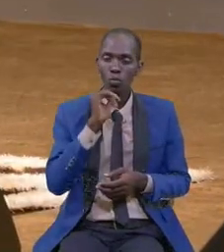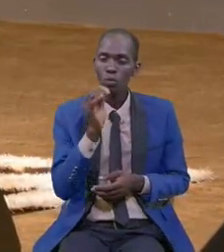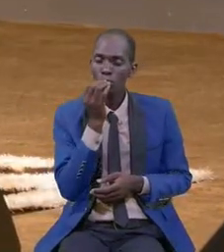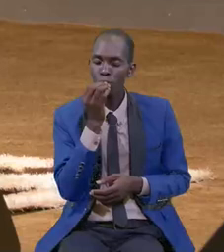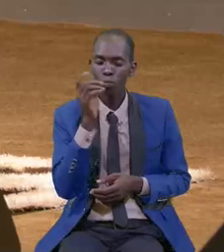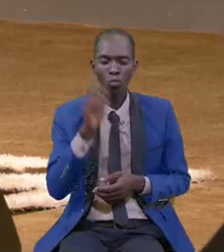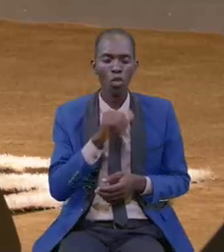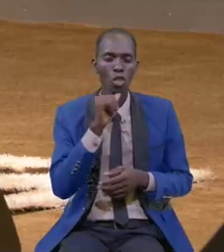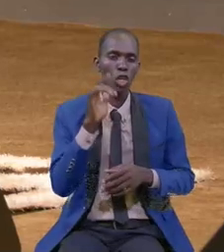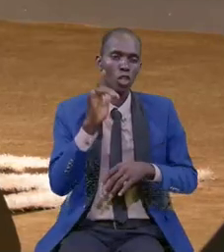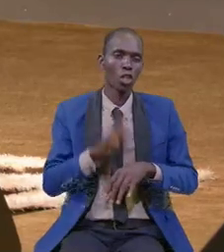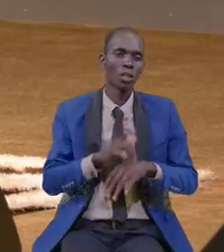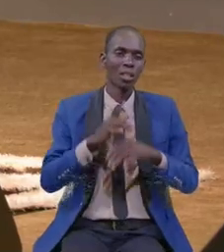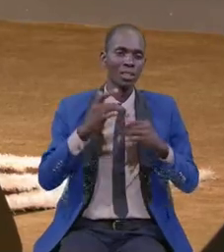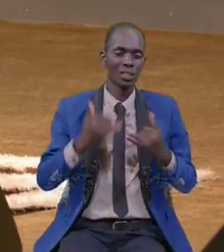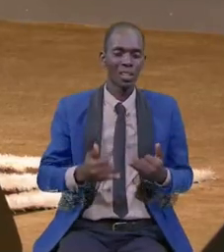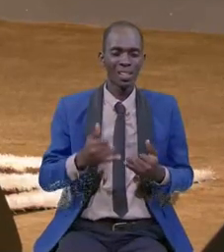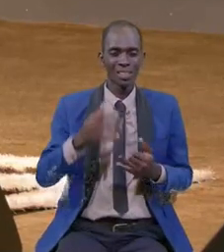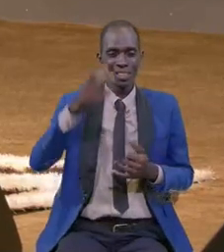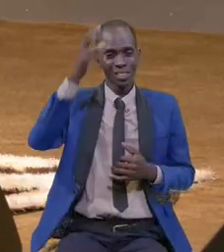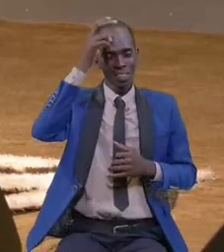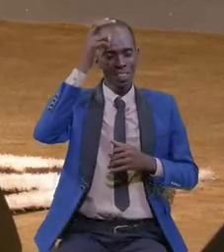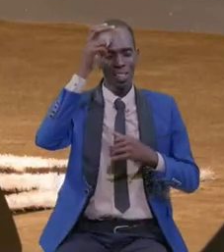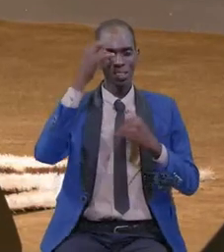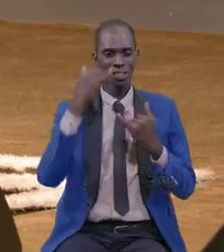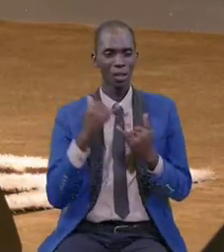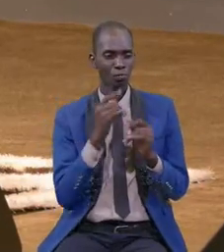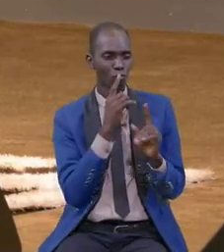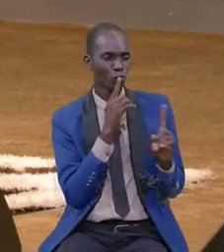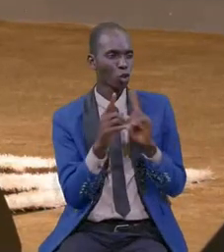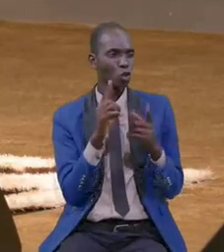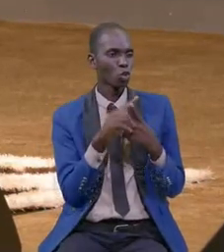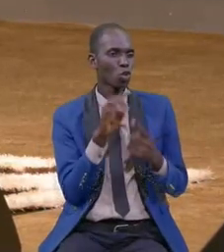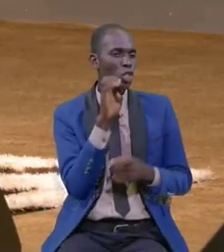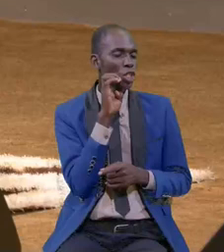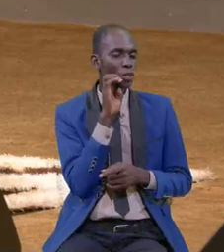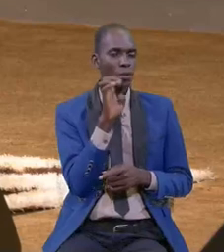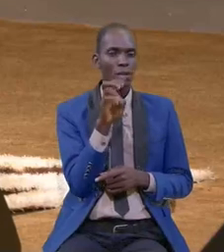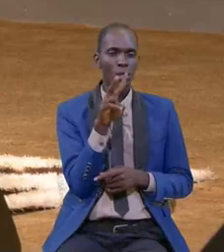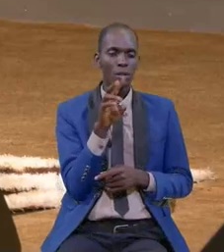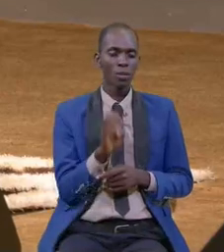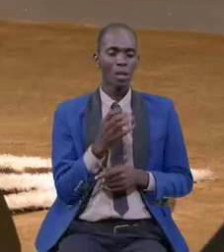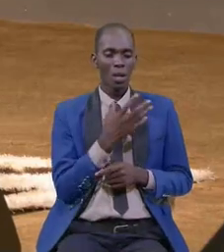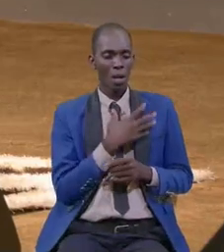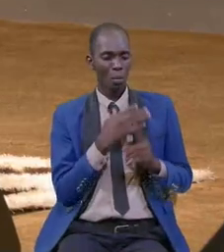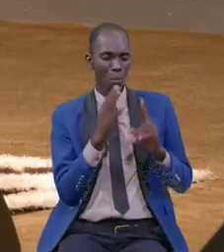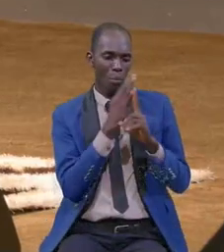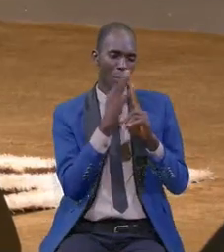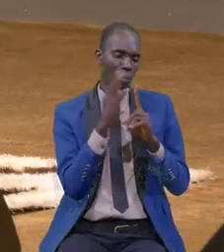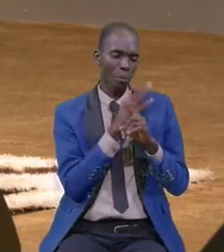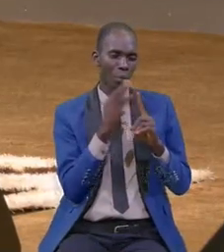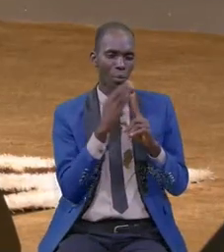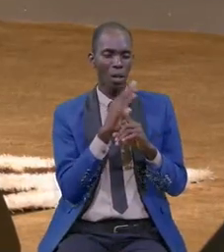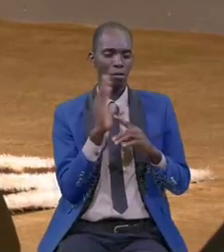Satan le serpent Satan dans le serpent parlé à Ève et elle a il